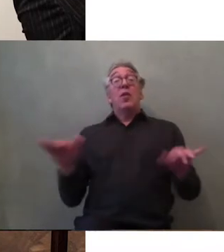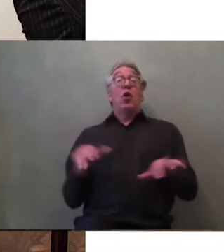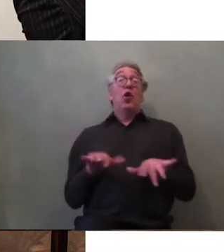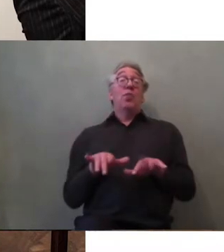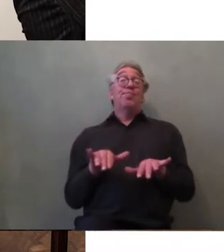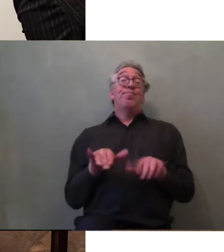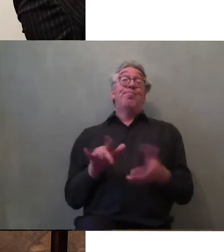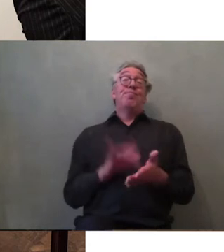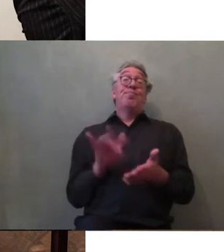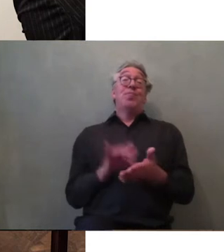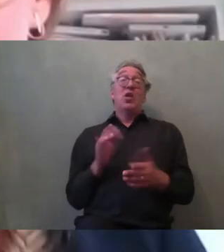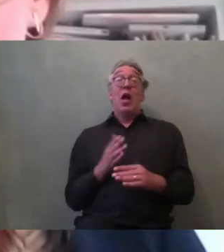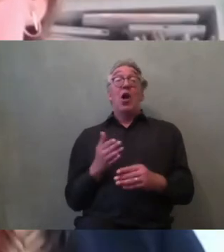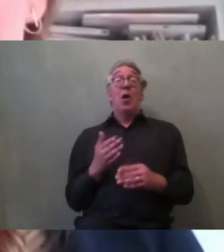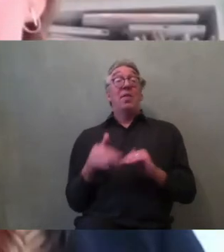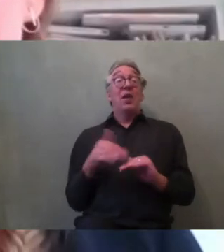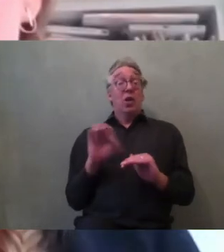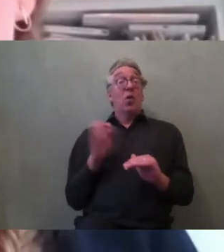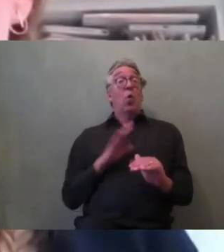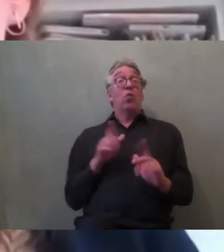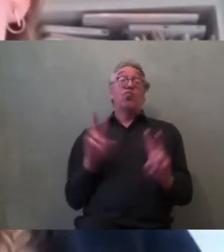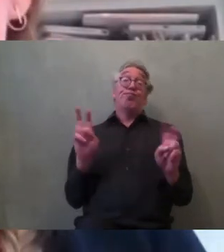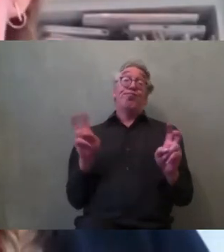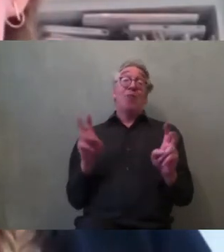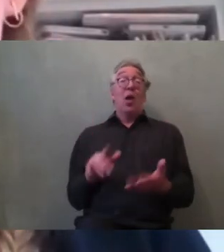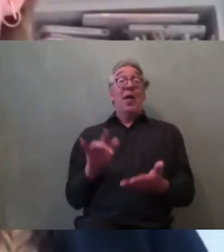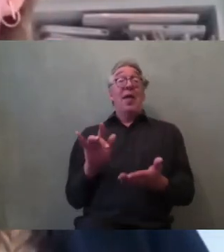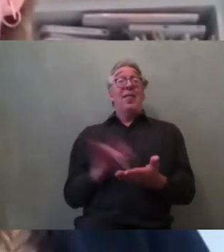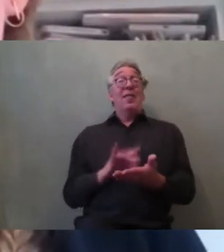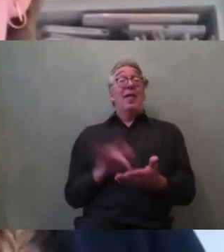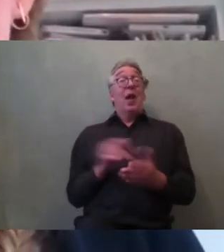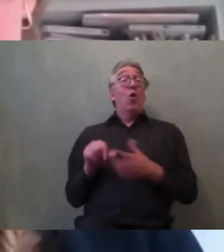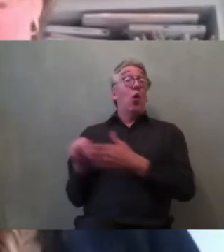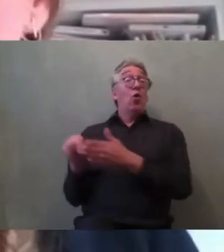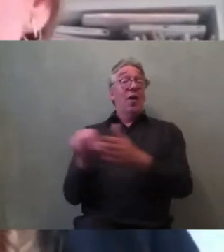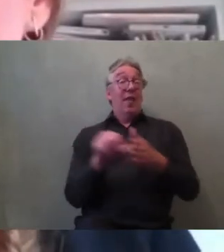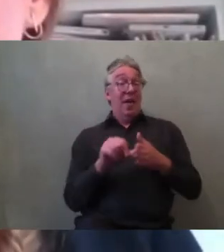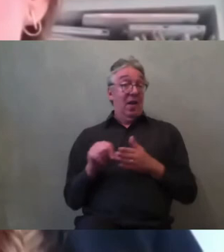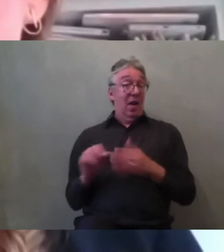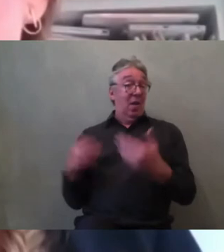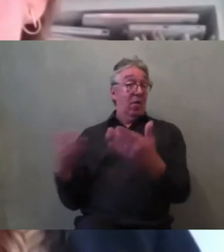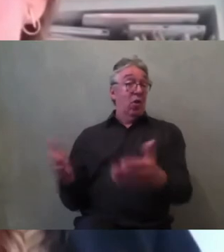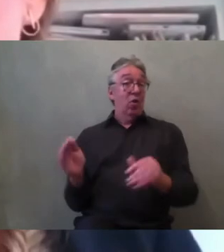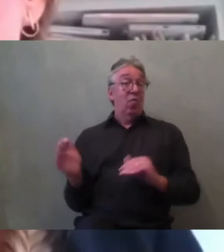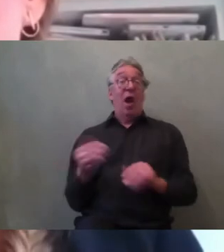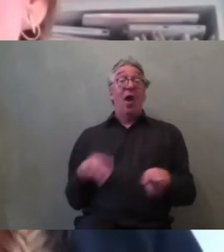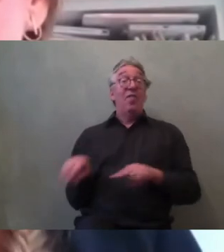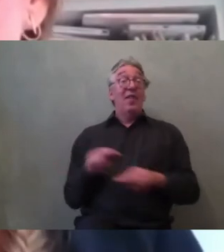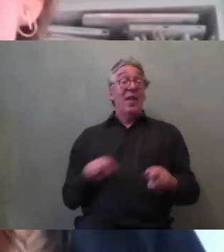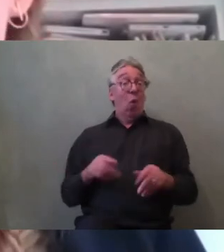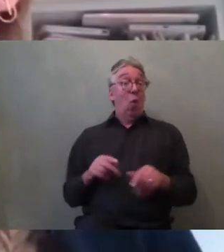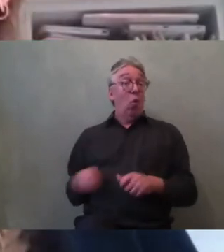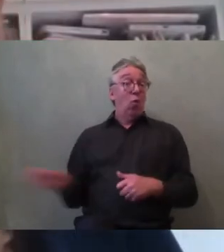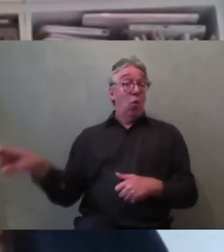kunnen zeggen dat je ook digitale rondleidingen kan aanbieden. Bijvoorbeeld door middel van een videotour. We hebben een aantal